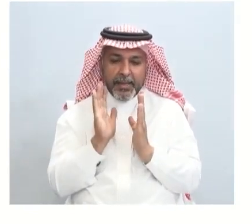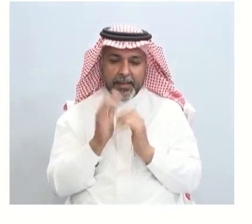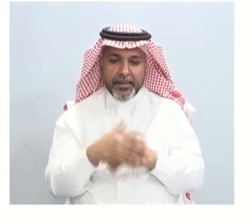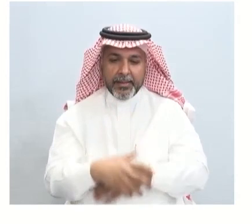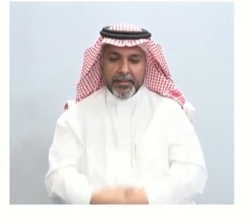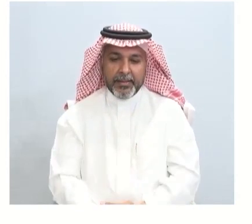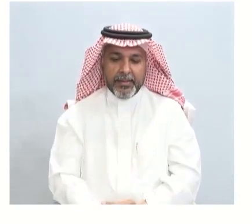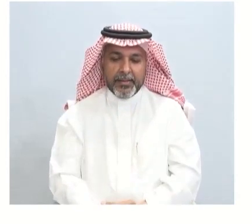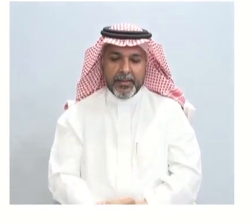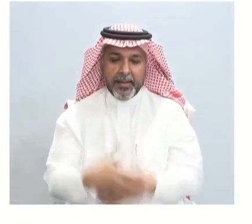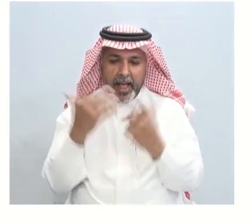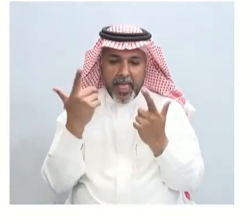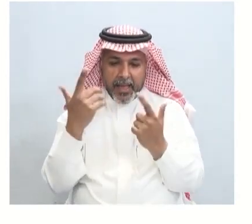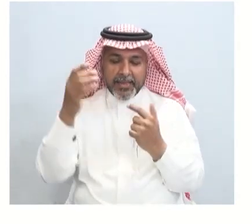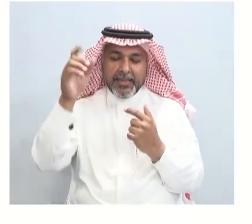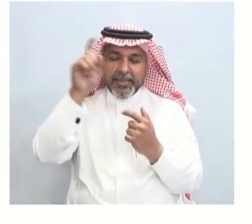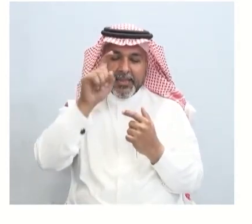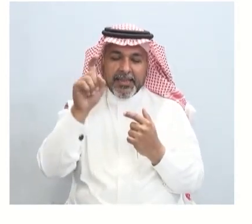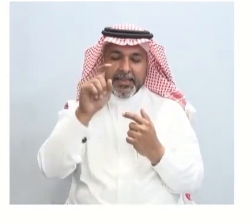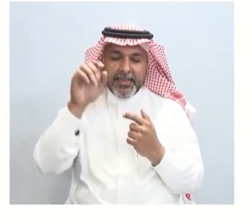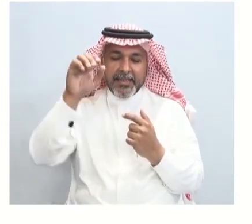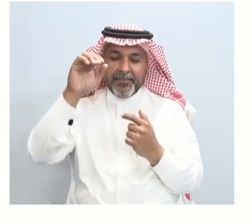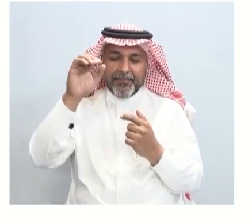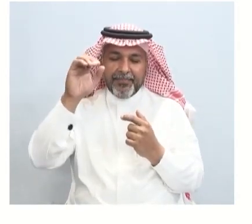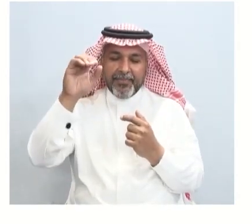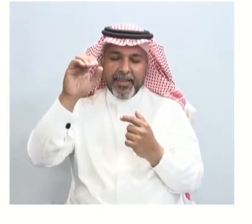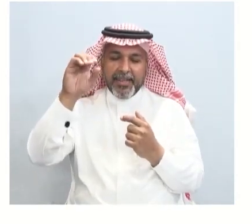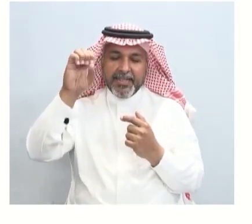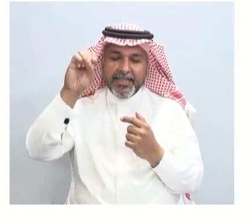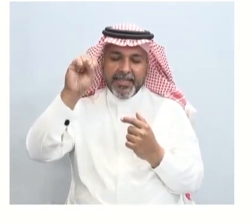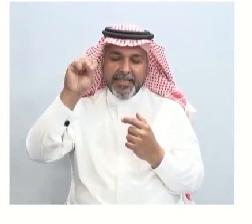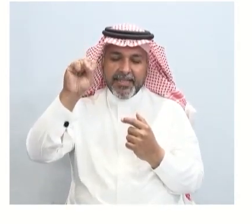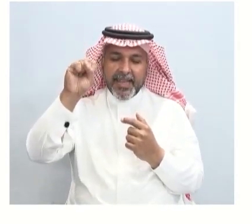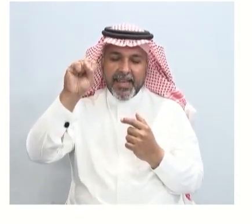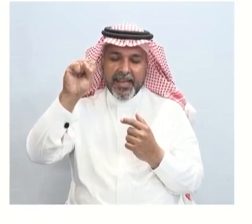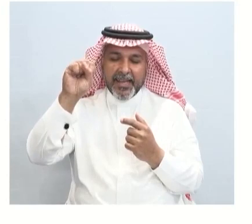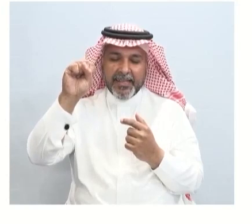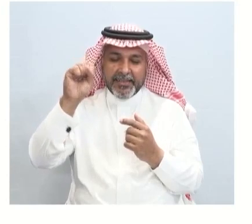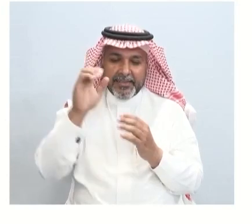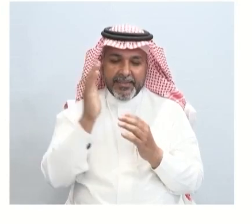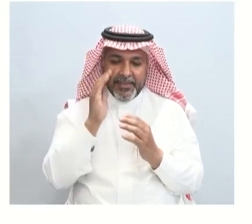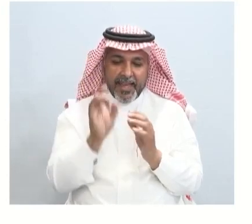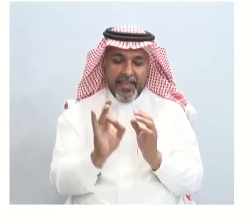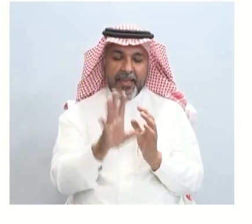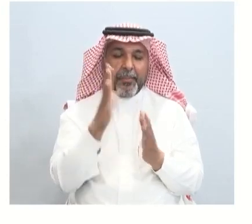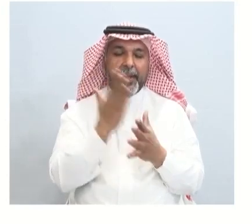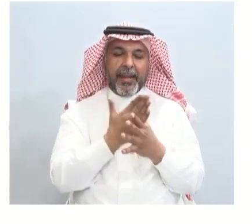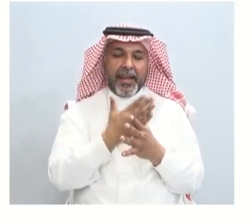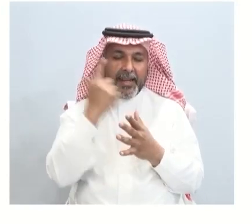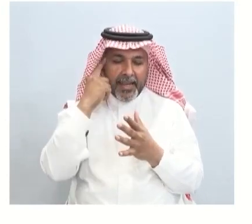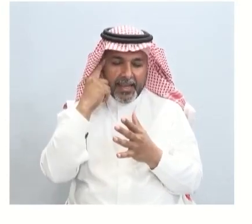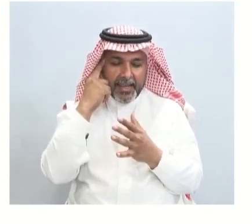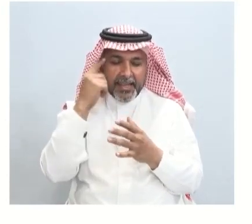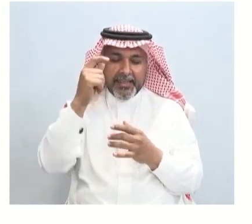او كوساين التان سعتها غير معرفه فبالتالي ك خيار مستبعد من البدايه هذا خيار